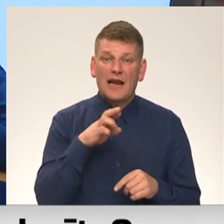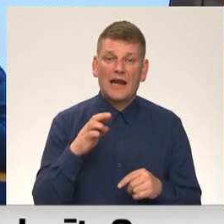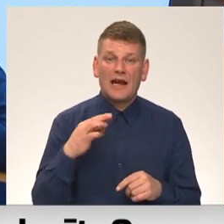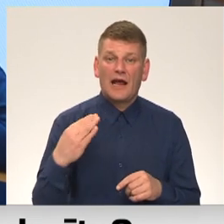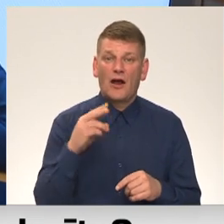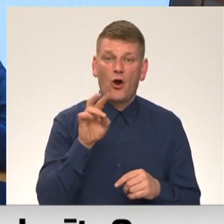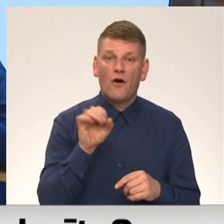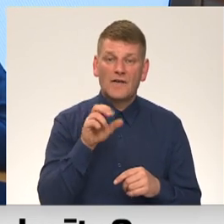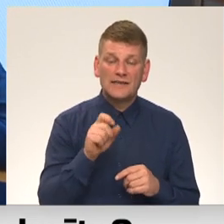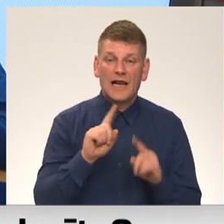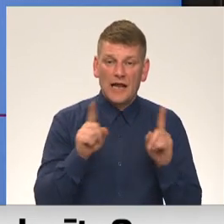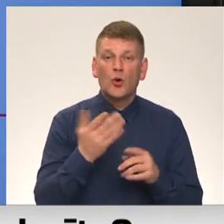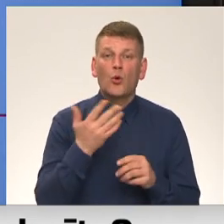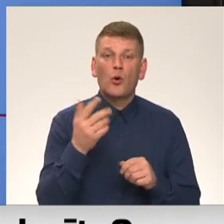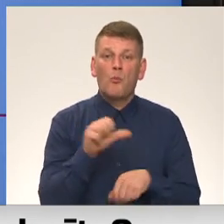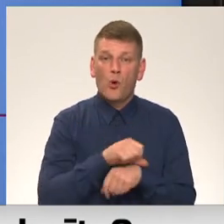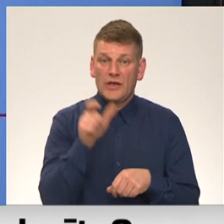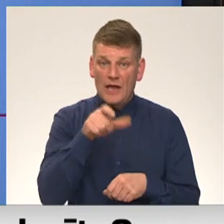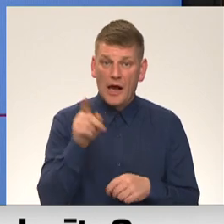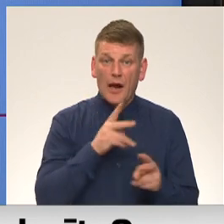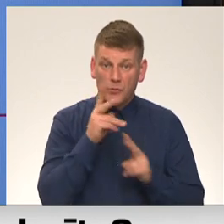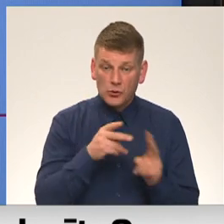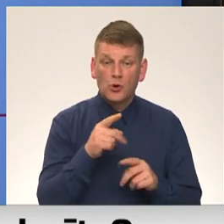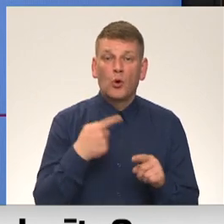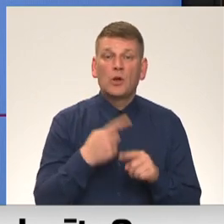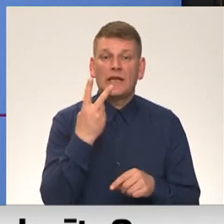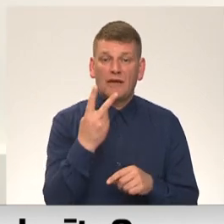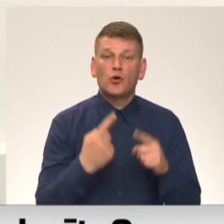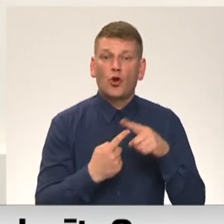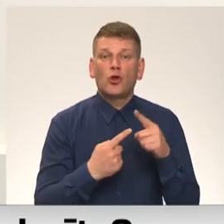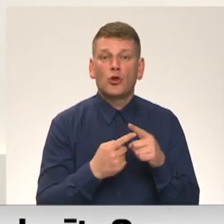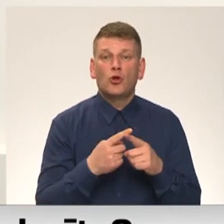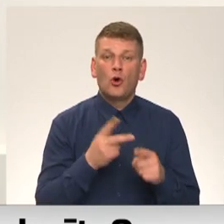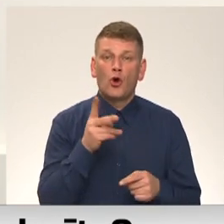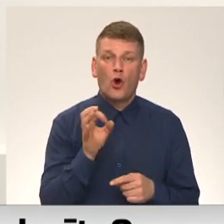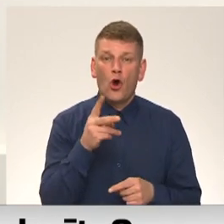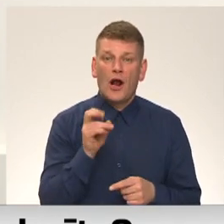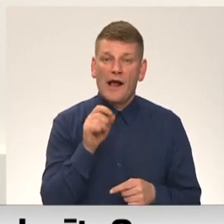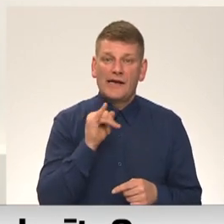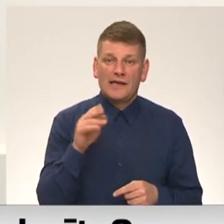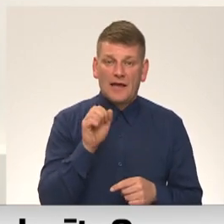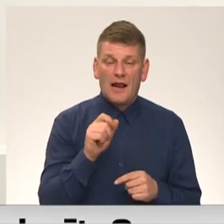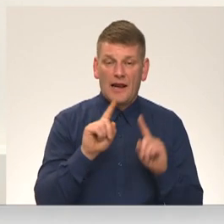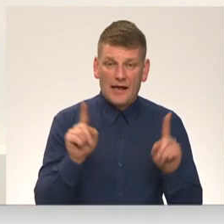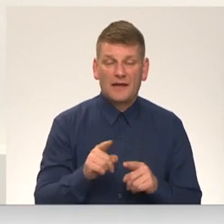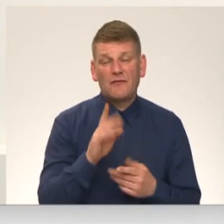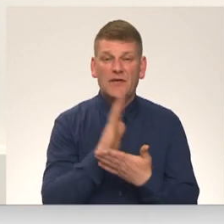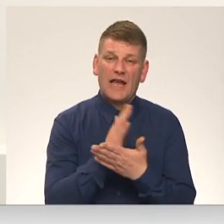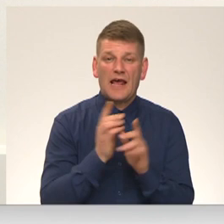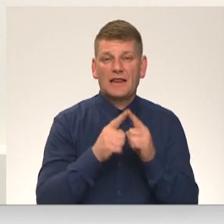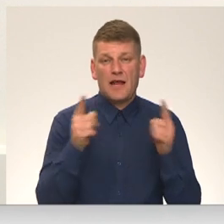kurā apsūdzēta muitnieki par kukuļņemšanu un 2 tonu kokaīna lieta. Mums pabeigto lietu izskatīšanas vidējie termiņi ir